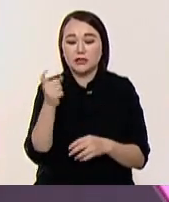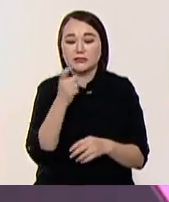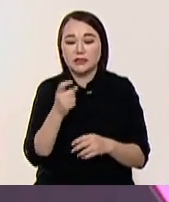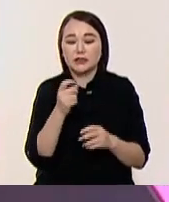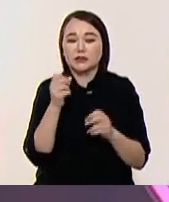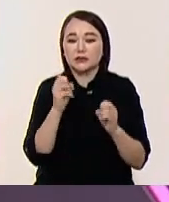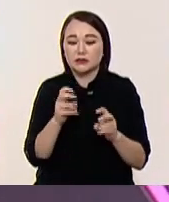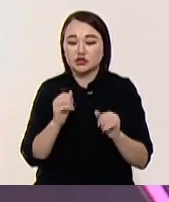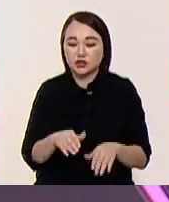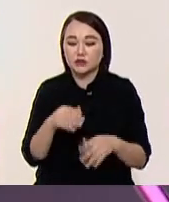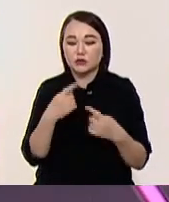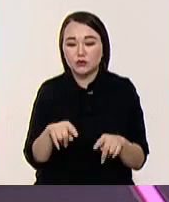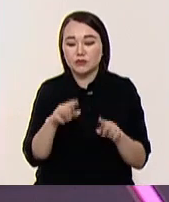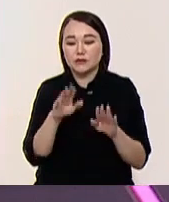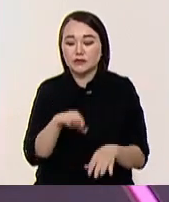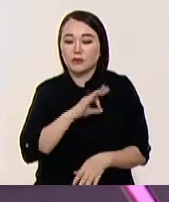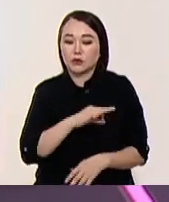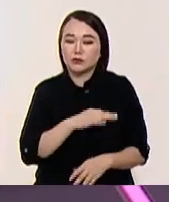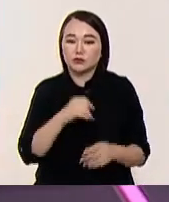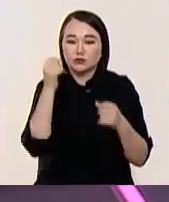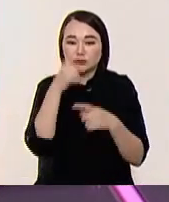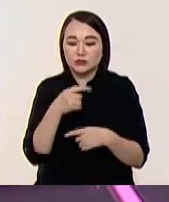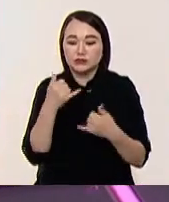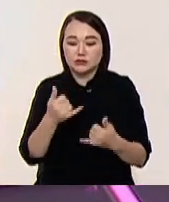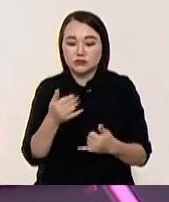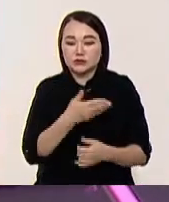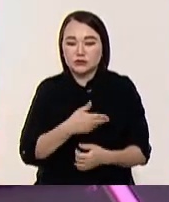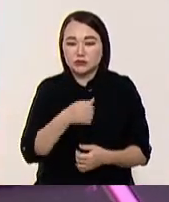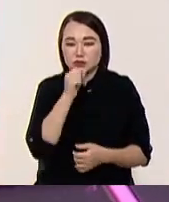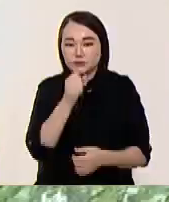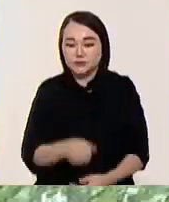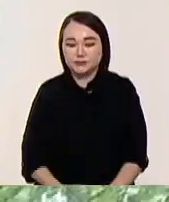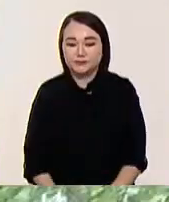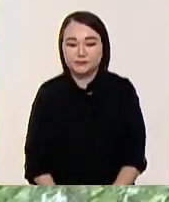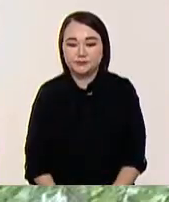и есть ли ягодам другое применение, выясняли наши корреспонденты.